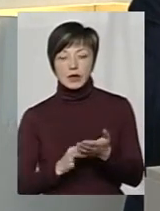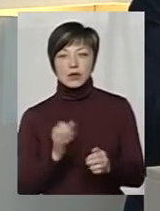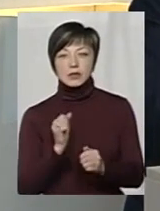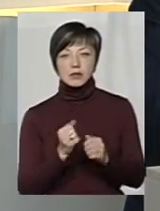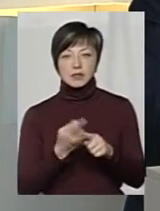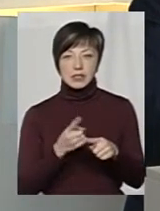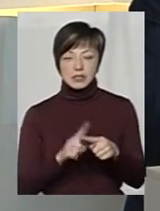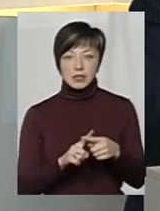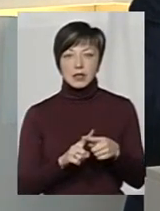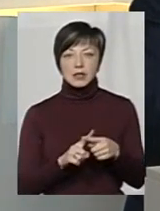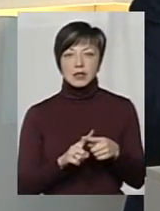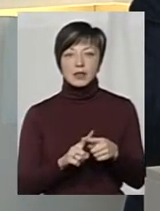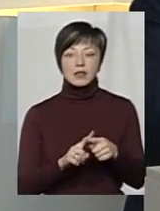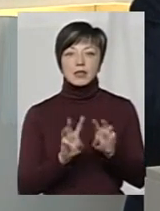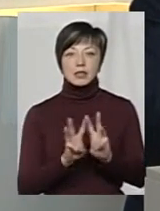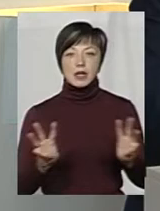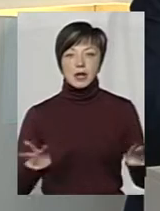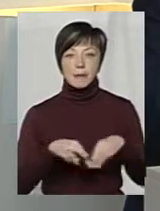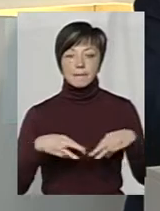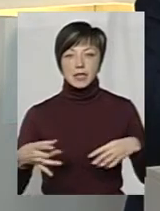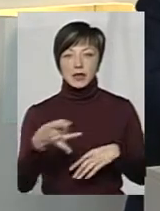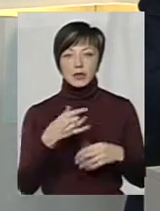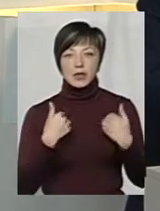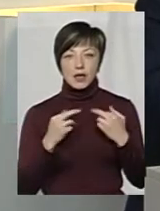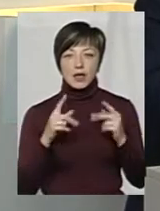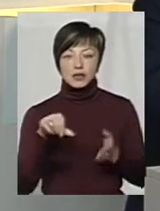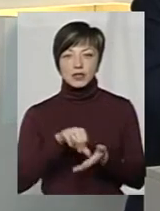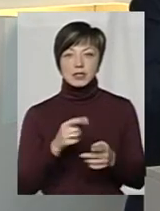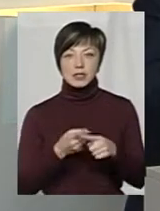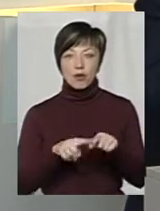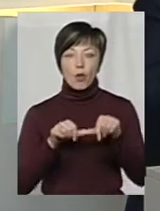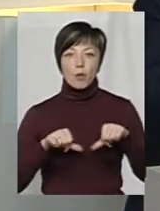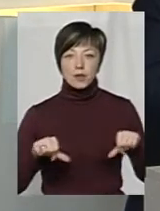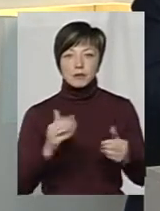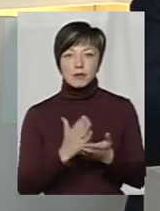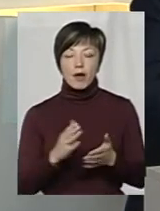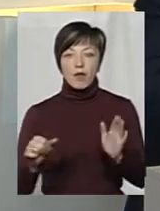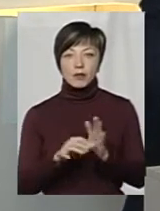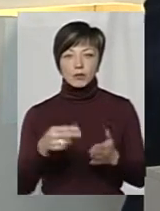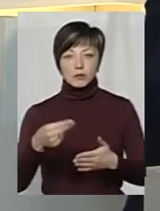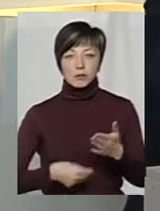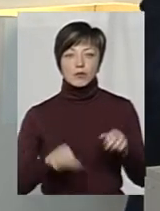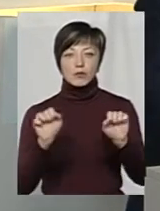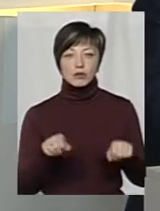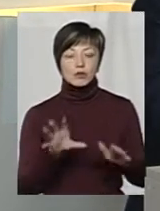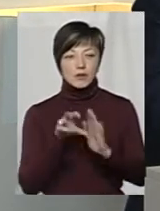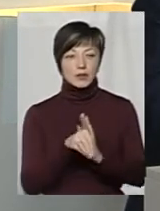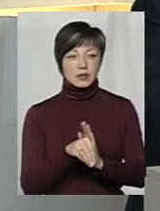Ця оцінка ставиться на сайті Мінрегіону. Я, як член цієї комісії, маю електронний підпис, можу